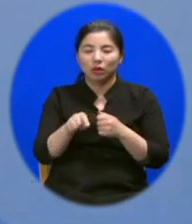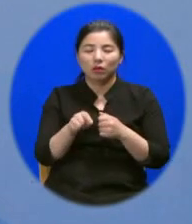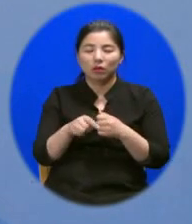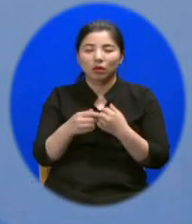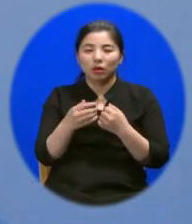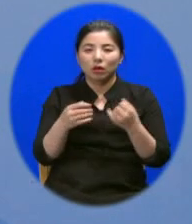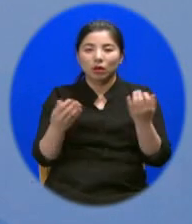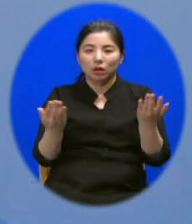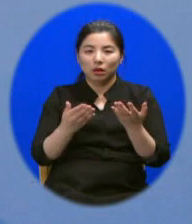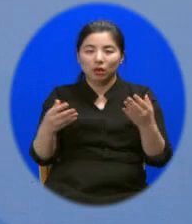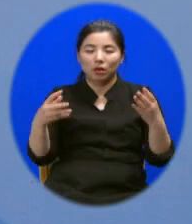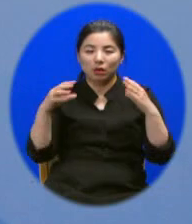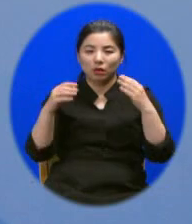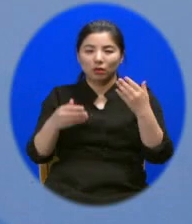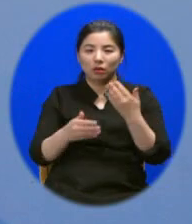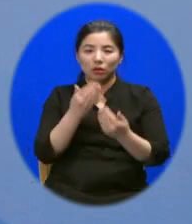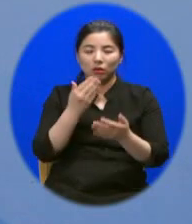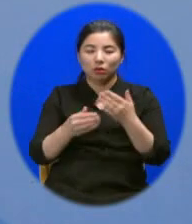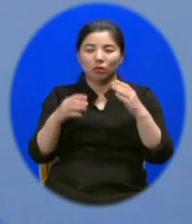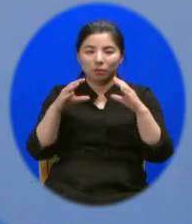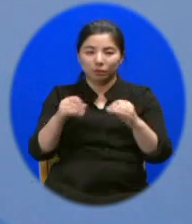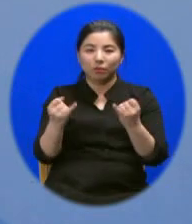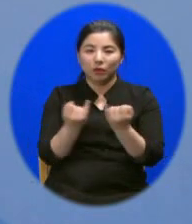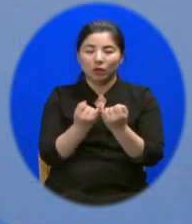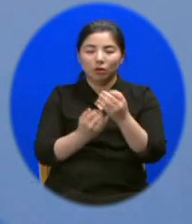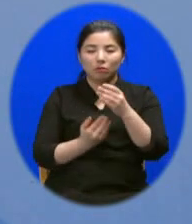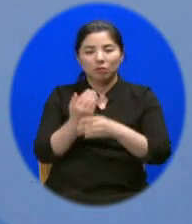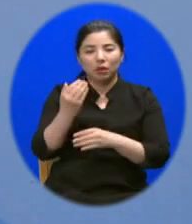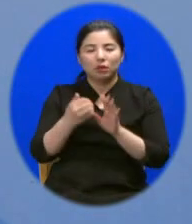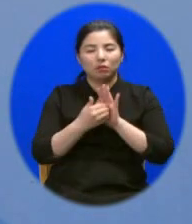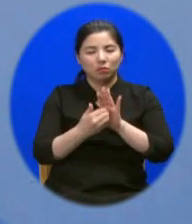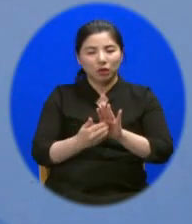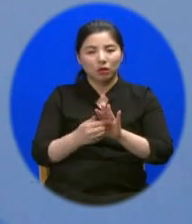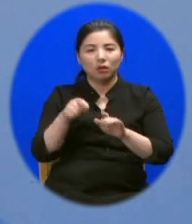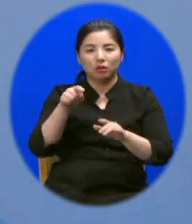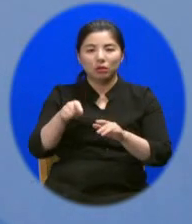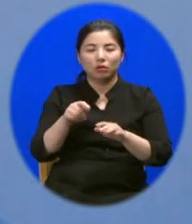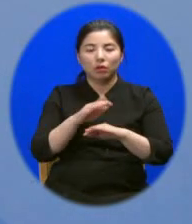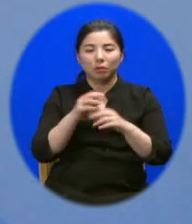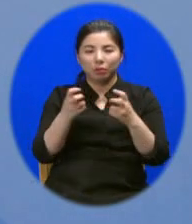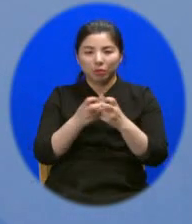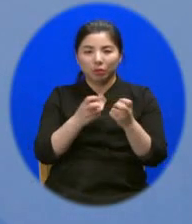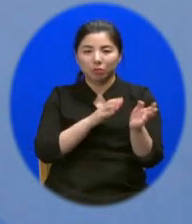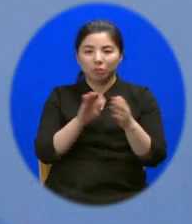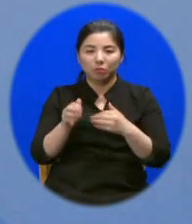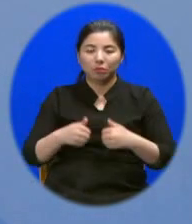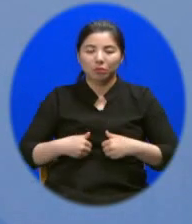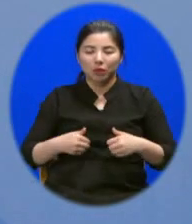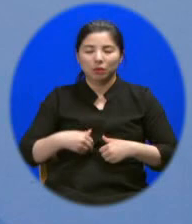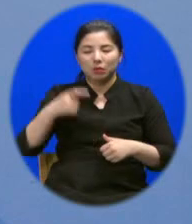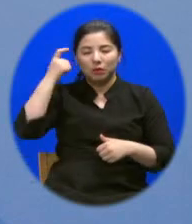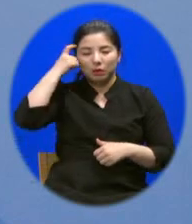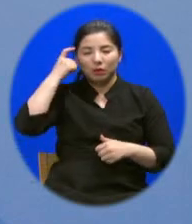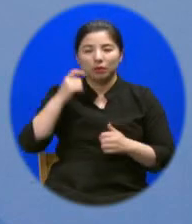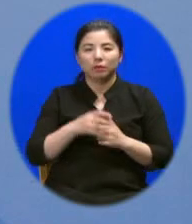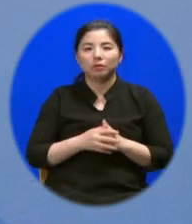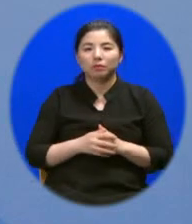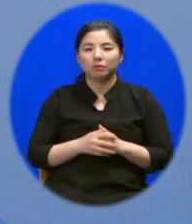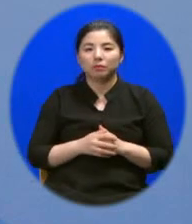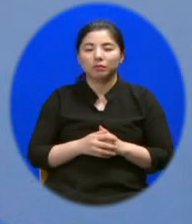여성이 어 좀 발생하는 것을 예방하는 그와 같은 조치를 좀 취할 필요가 있겠다 그런 생각을